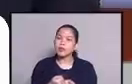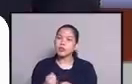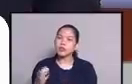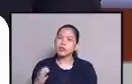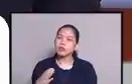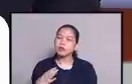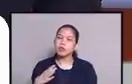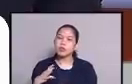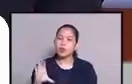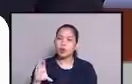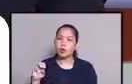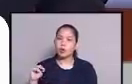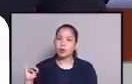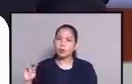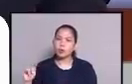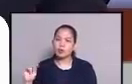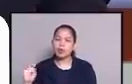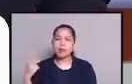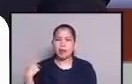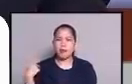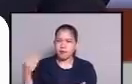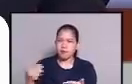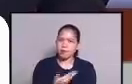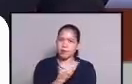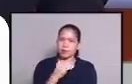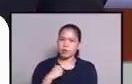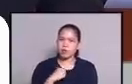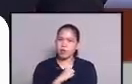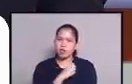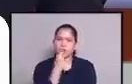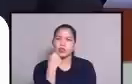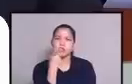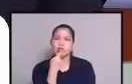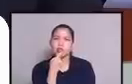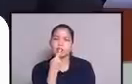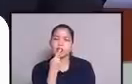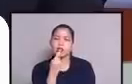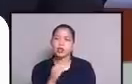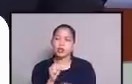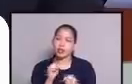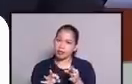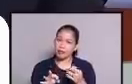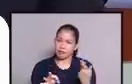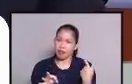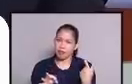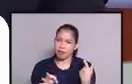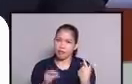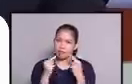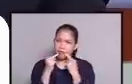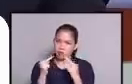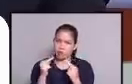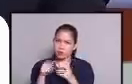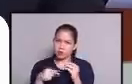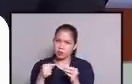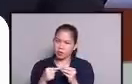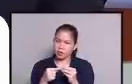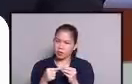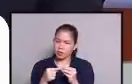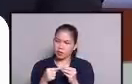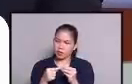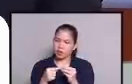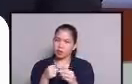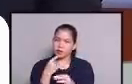Gayong meron ng mga bagong pasok na senador at sino-sino. Kung meron ng balita tayo, ang